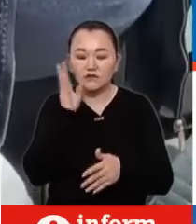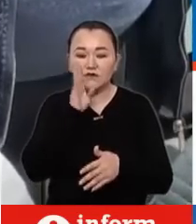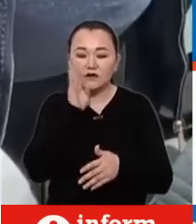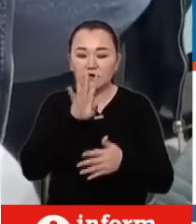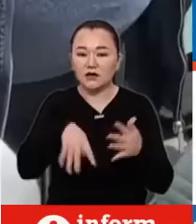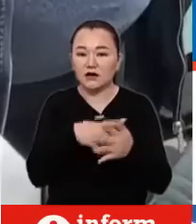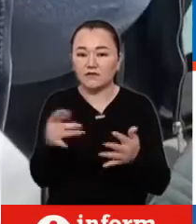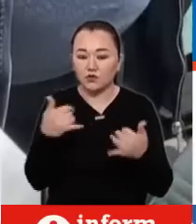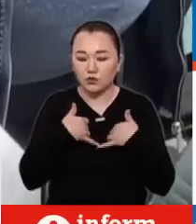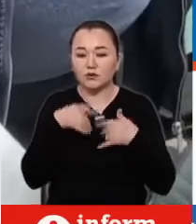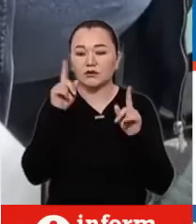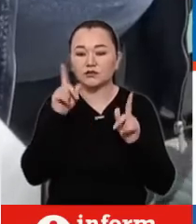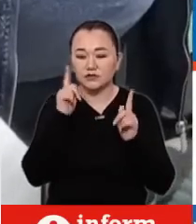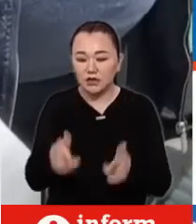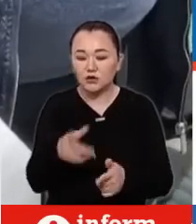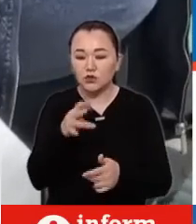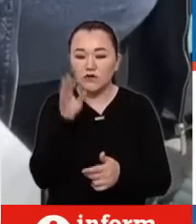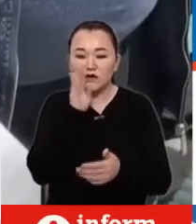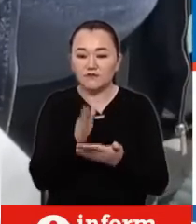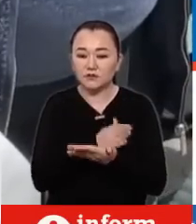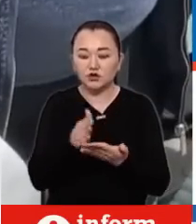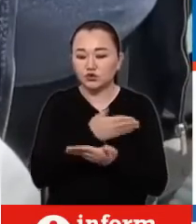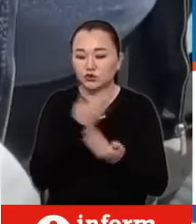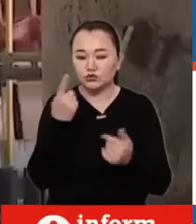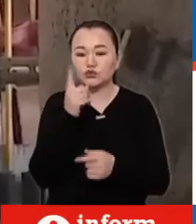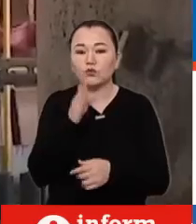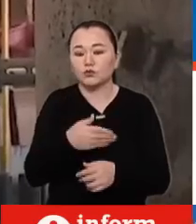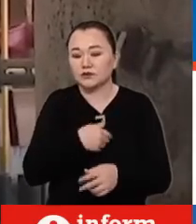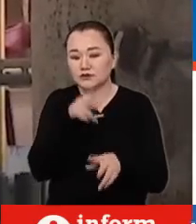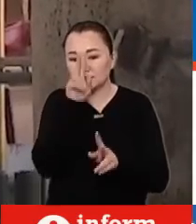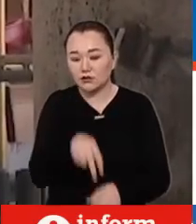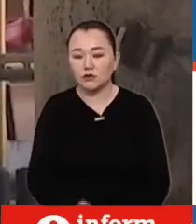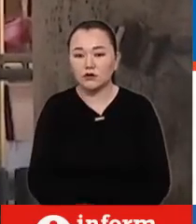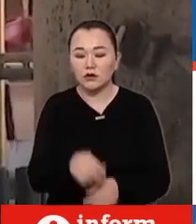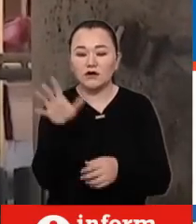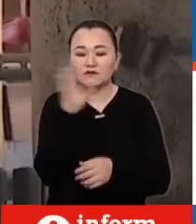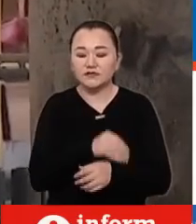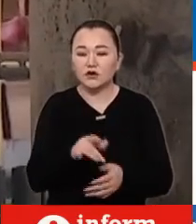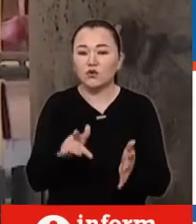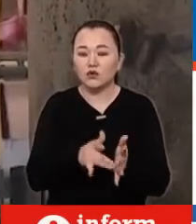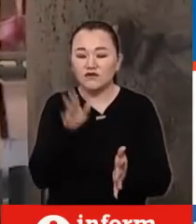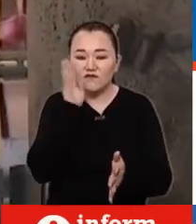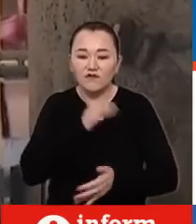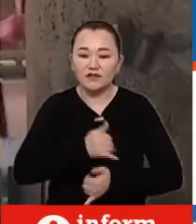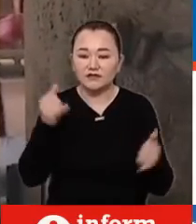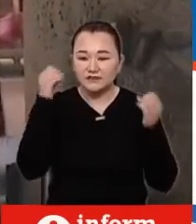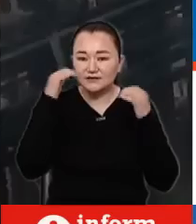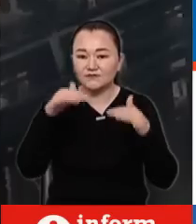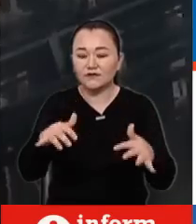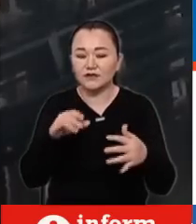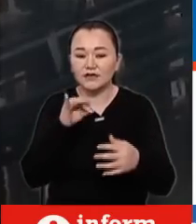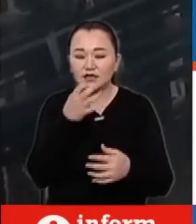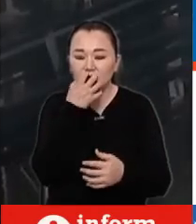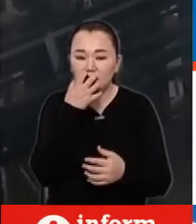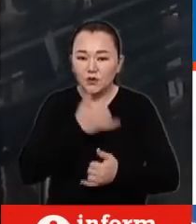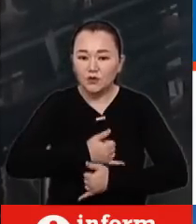де көндік. Енді су жоқ, мүлдем су жоқ деген тіпті білмеймін енді не болатынын. Ал бүкіл өңірді тіршілік нәрімен, электр энергиясымен және